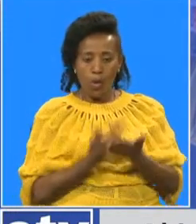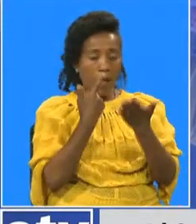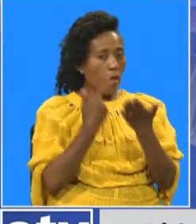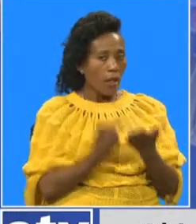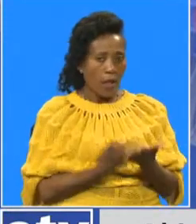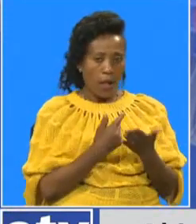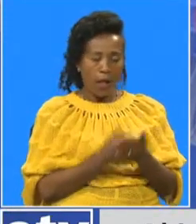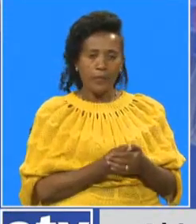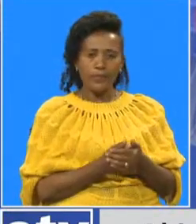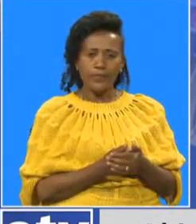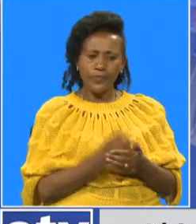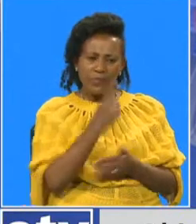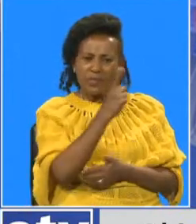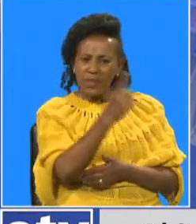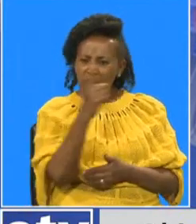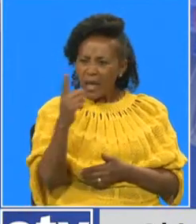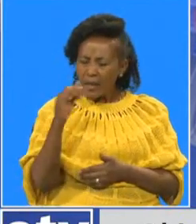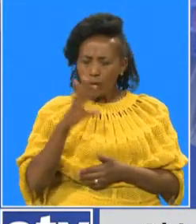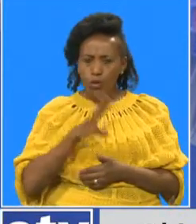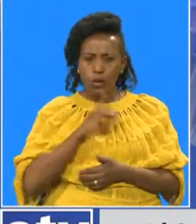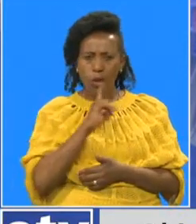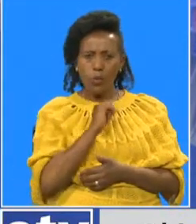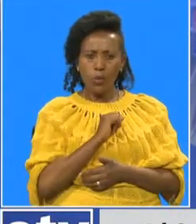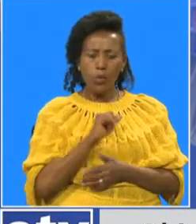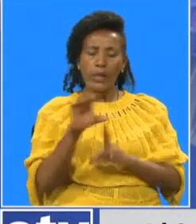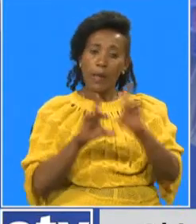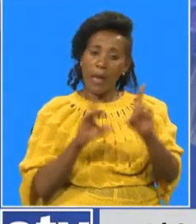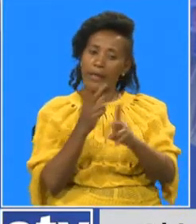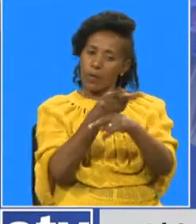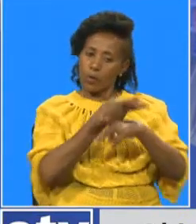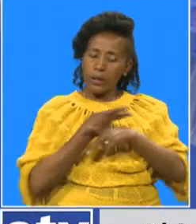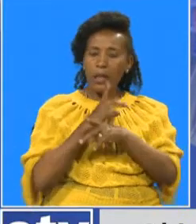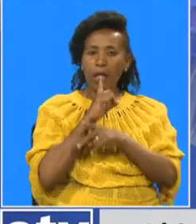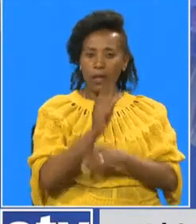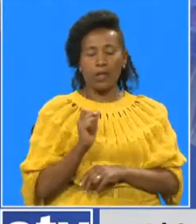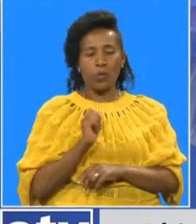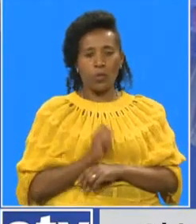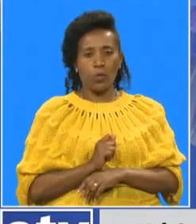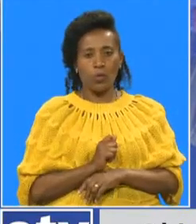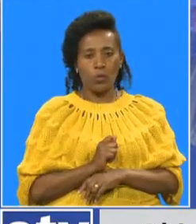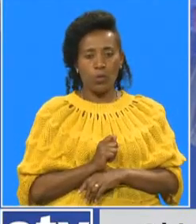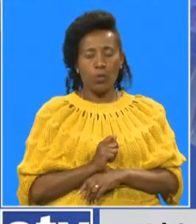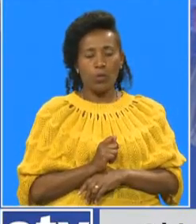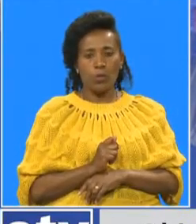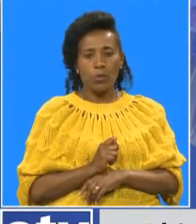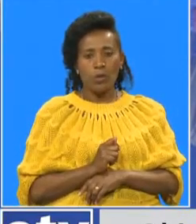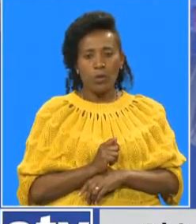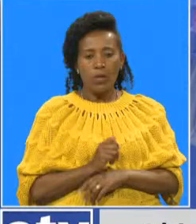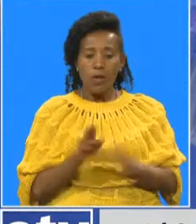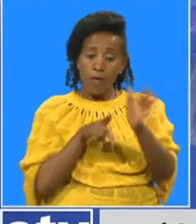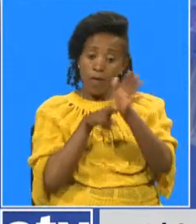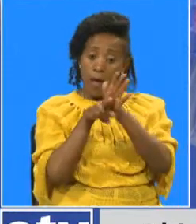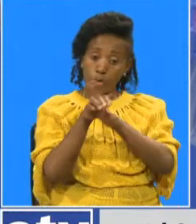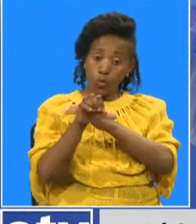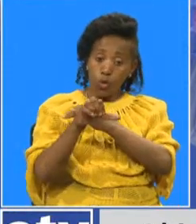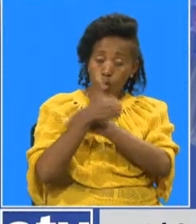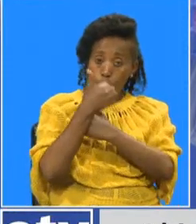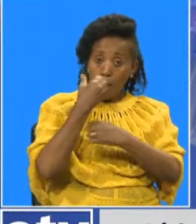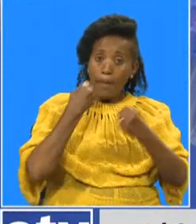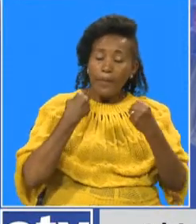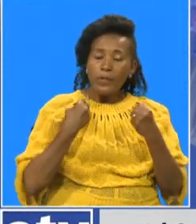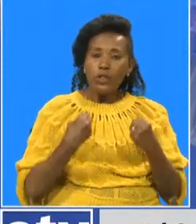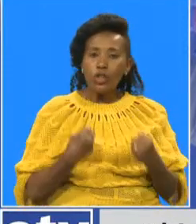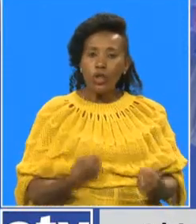ይሄ እያንዳንዱ ሰው የሚያደርገው ጥንቃቄ ነው። ባይ ዘ ወይ ቫይረሱ ሊጎዳ